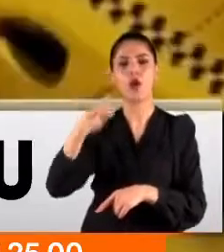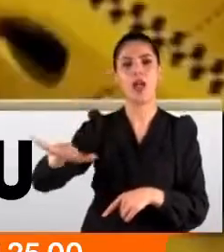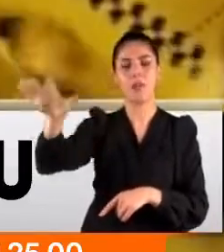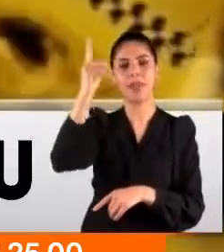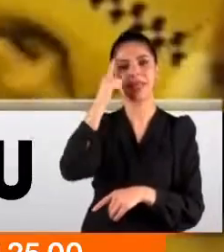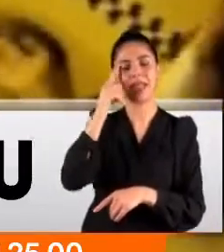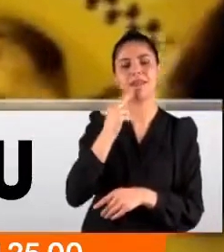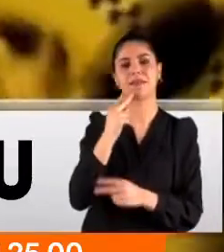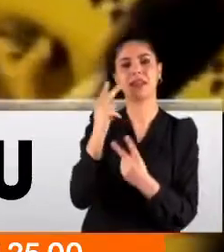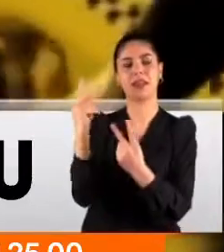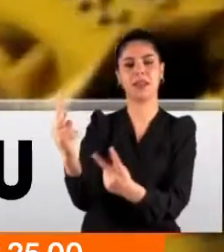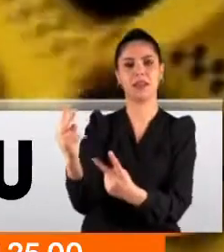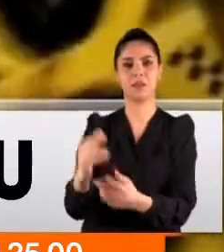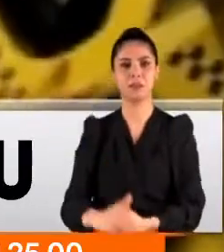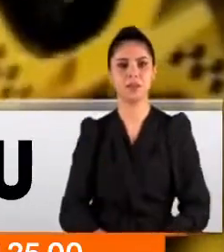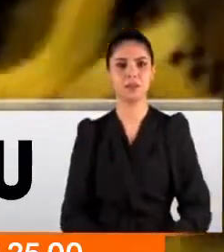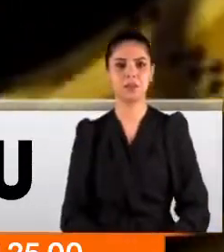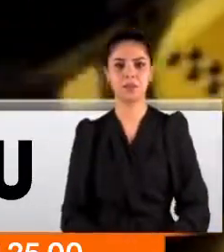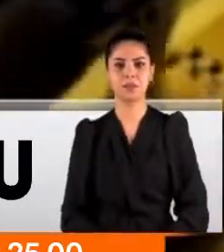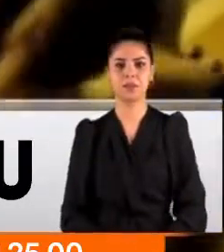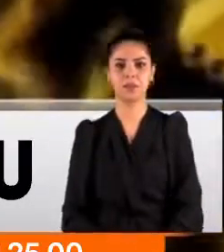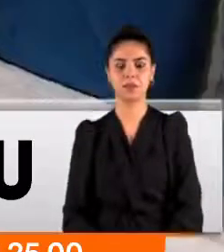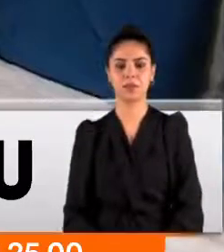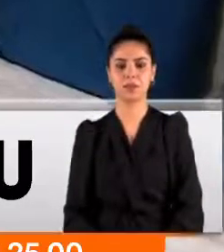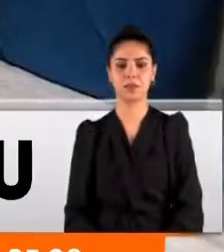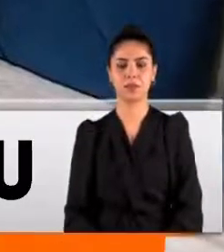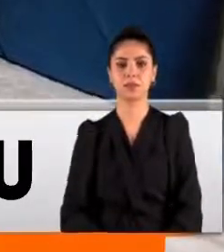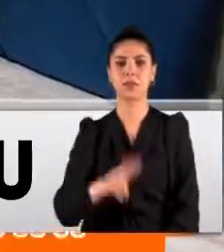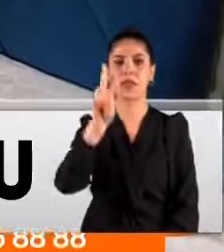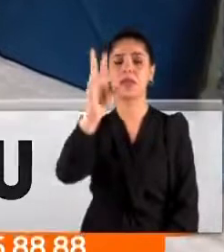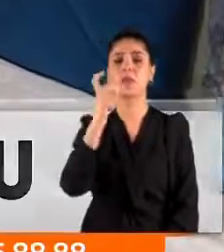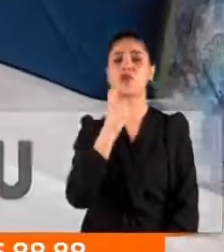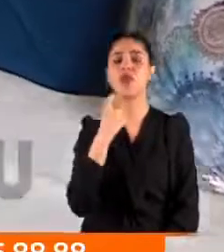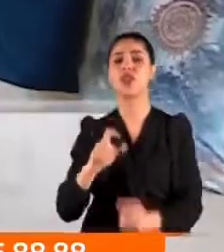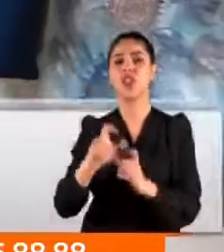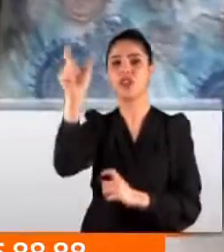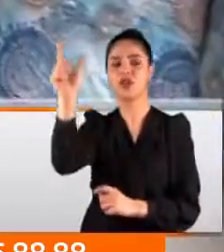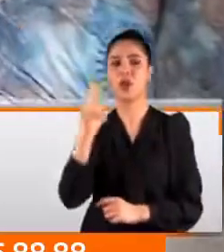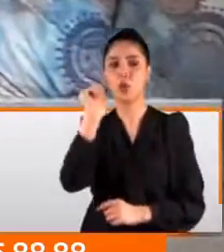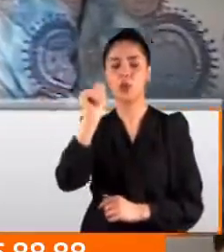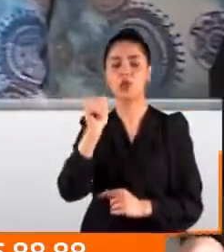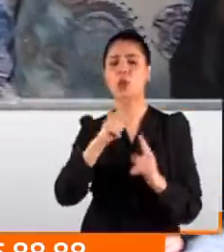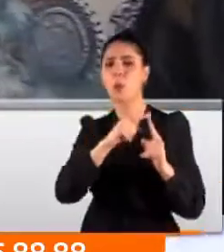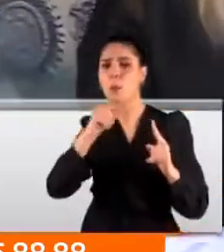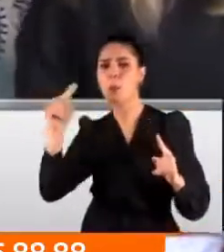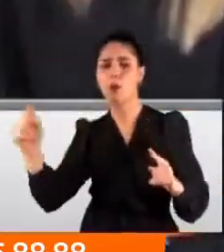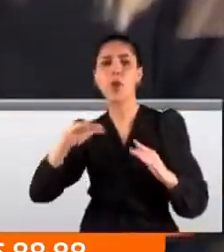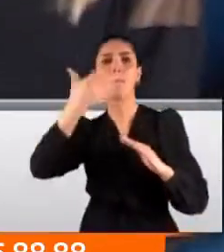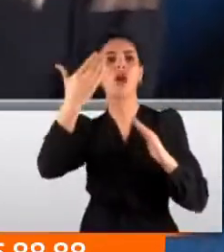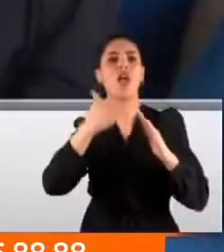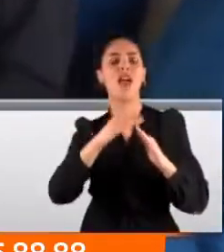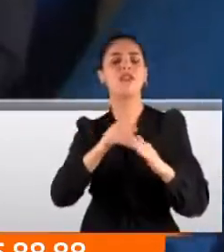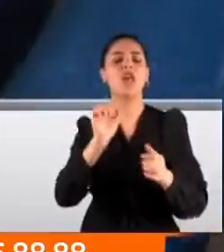tanıdık Ben 23 yaşında kişi lan üç gün boyunca bir